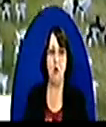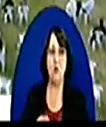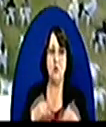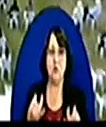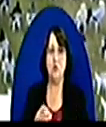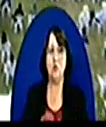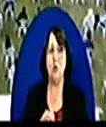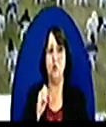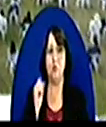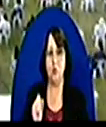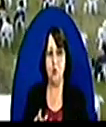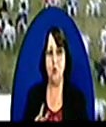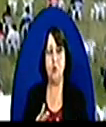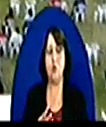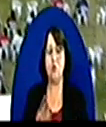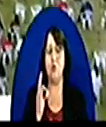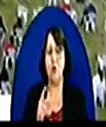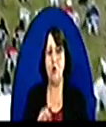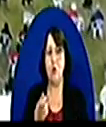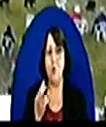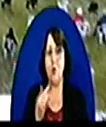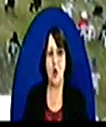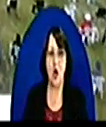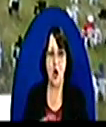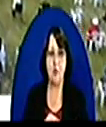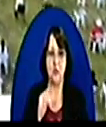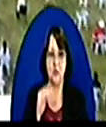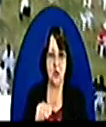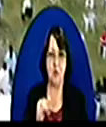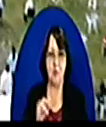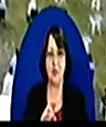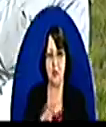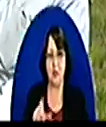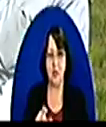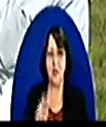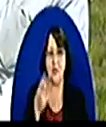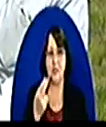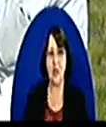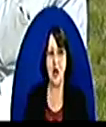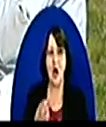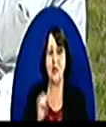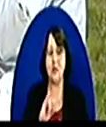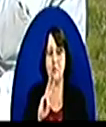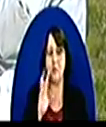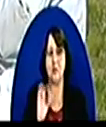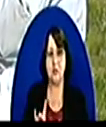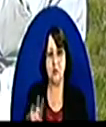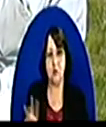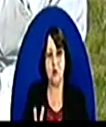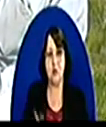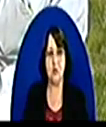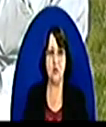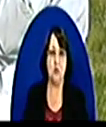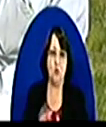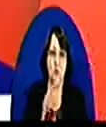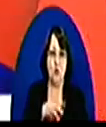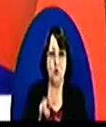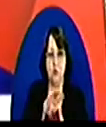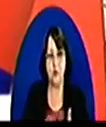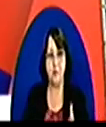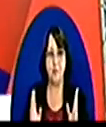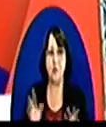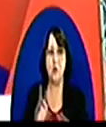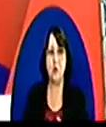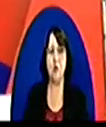сонгуулийн 4-р тойрог Булган аймагт Чаданбин Бат эрдэнэ цогт очрын Ананд Базар нар нэр дэвшин мөрийн хөтөлбөрөөр танилцуулж явна. Хөдөөд